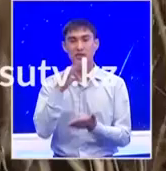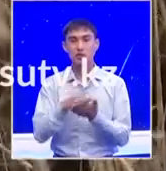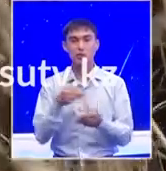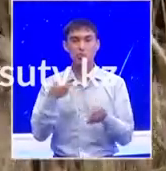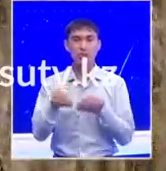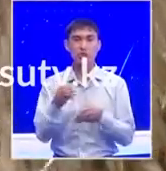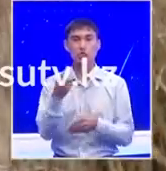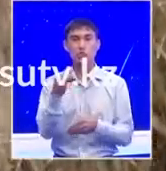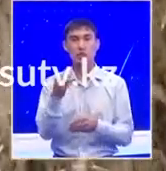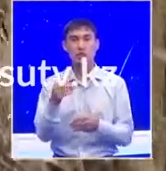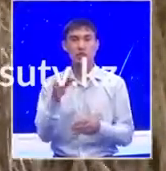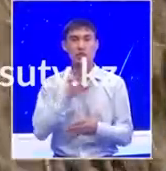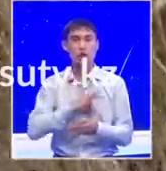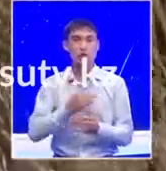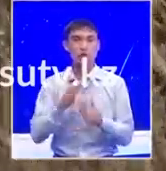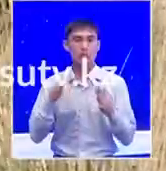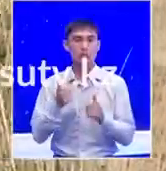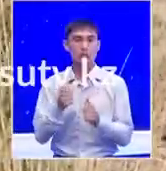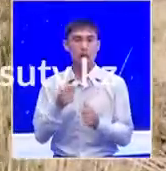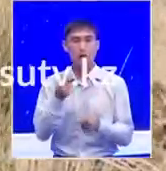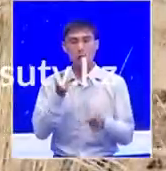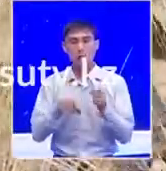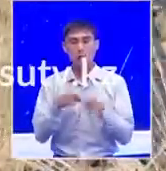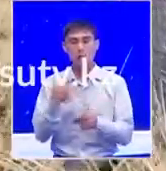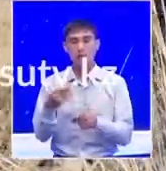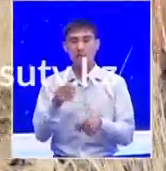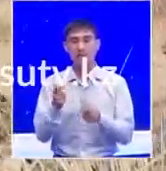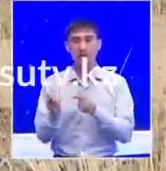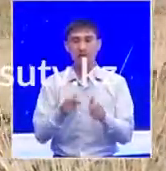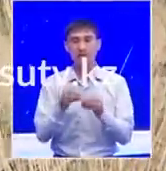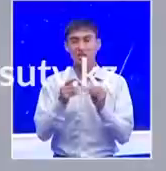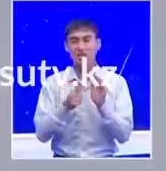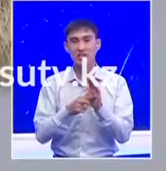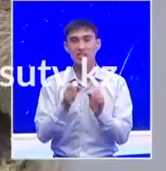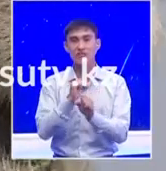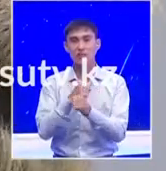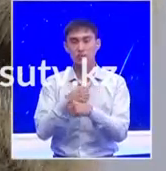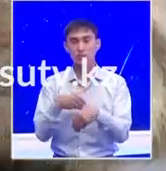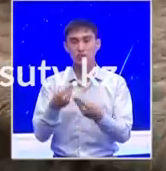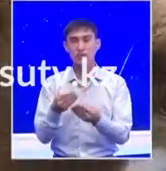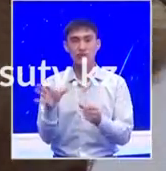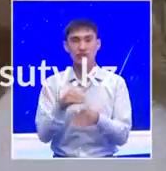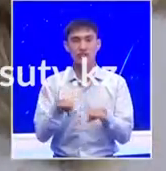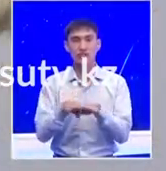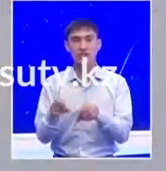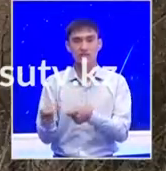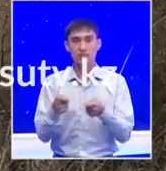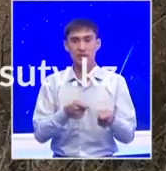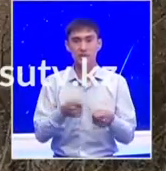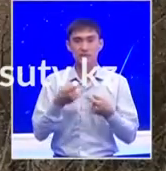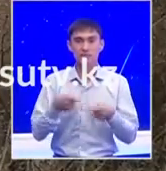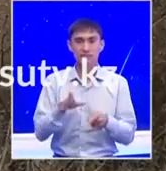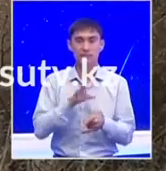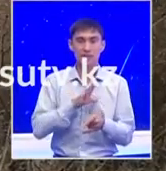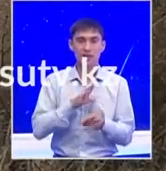шубата приносят ферме очень хороший доход. Молоко для его изготовления сейчас дают 16 верблюдец. Все сравнительно недавно принесли потомство.